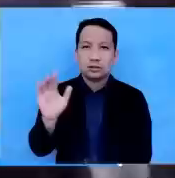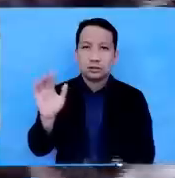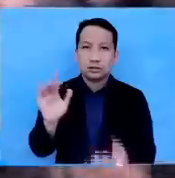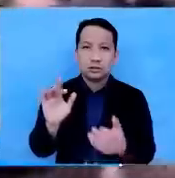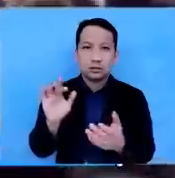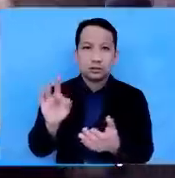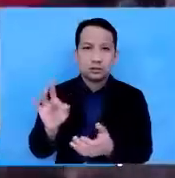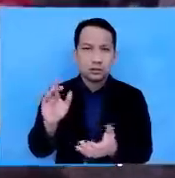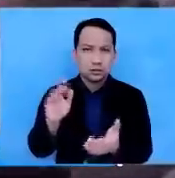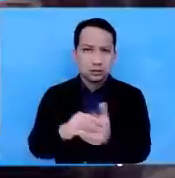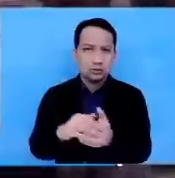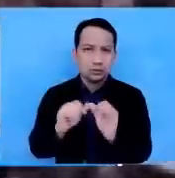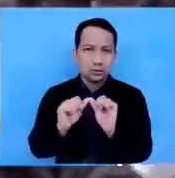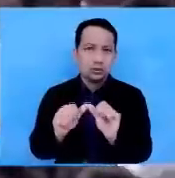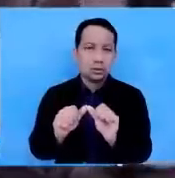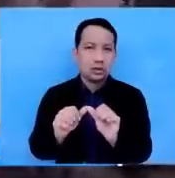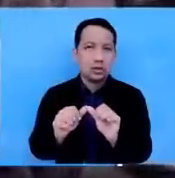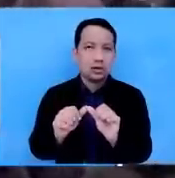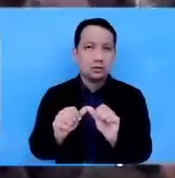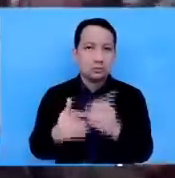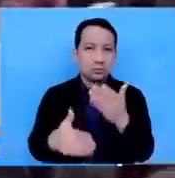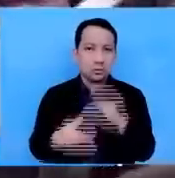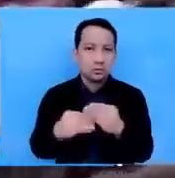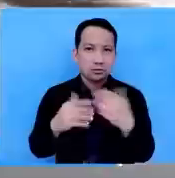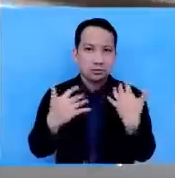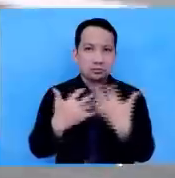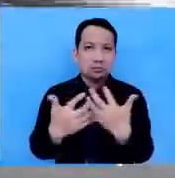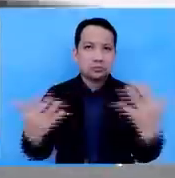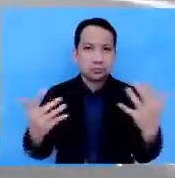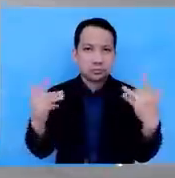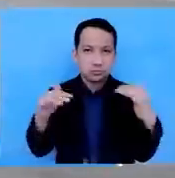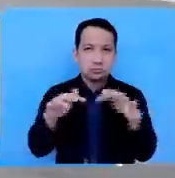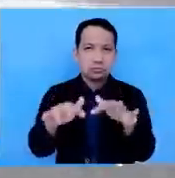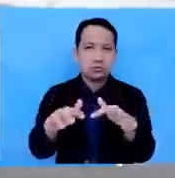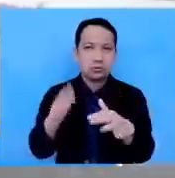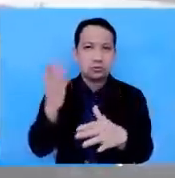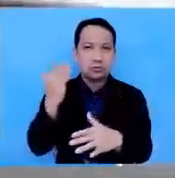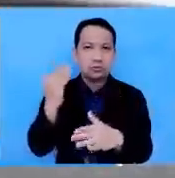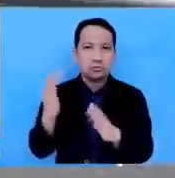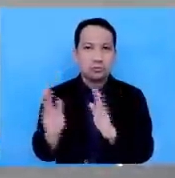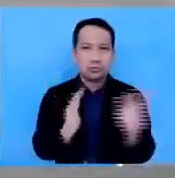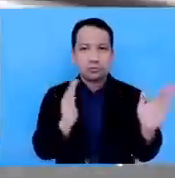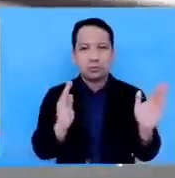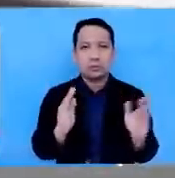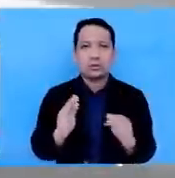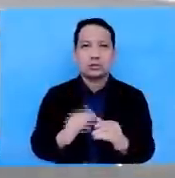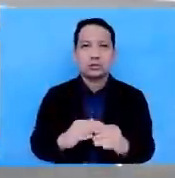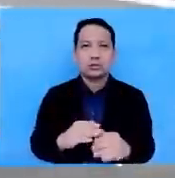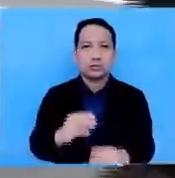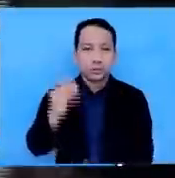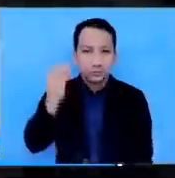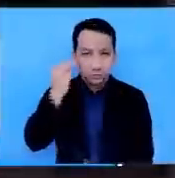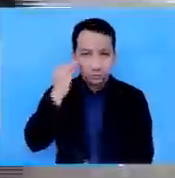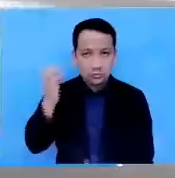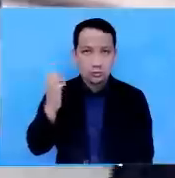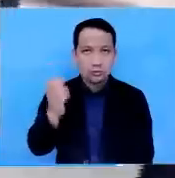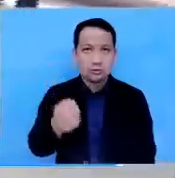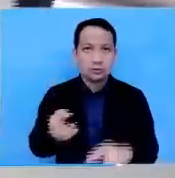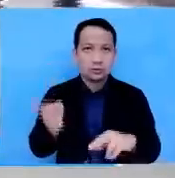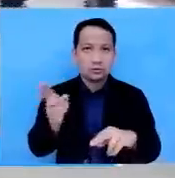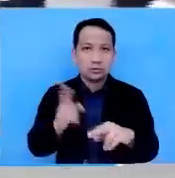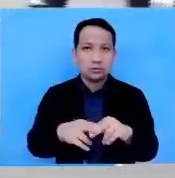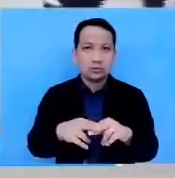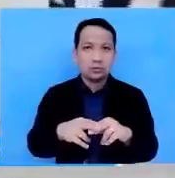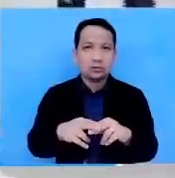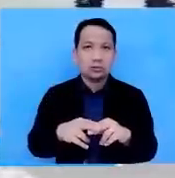sa Paris. Unang sumiklab ang malawakang kilos protesta kasunod ng plano ni President Emmanuel Macron na taasan ang retirement age